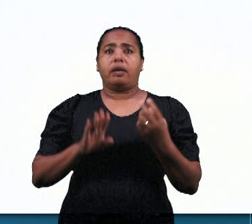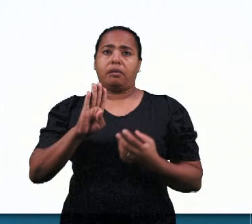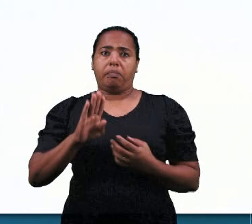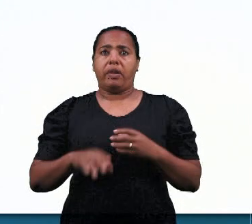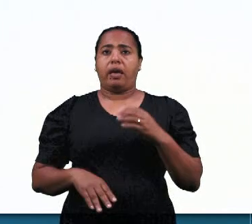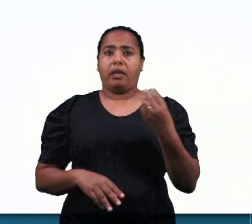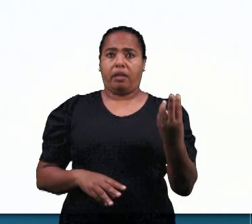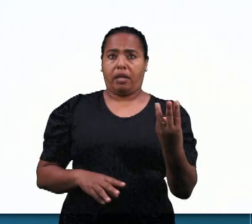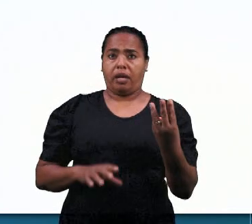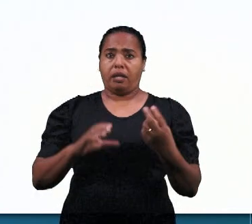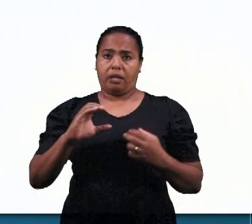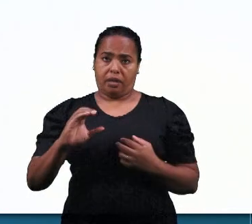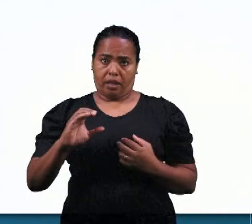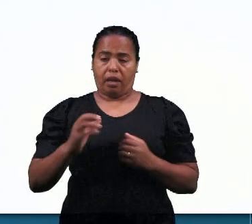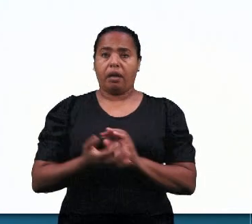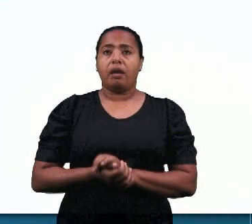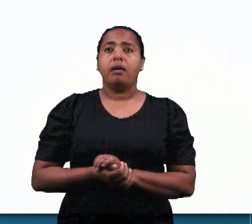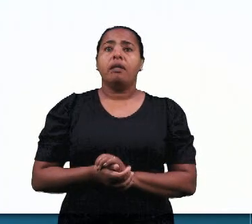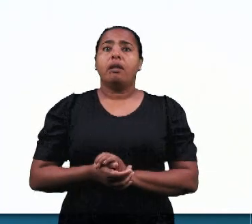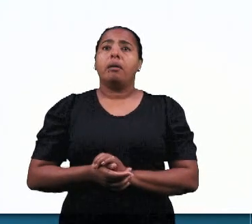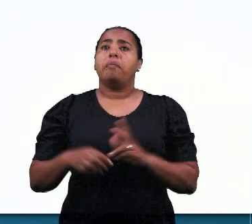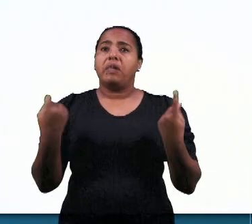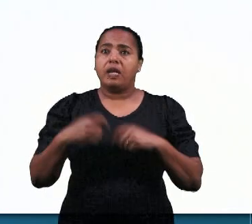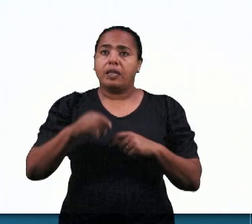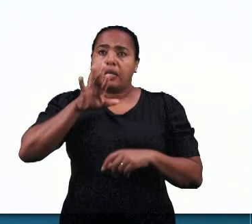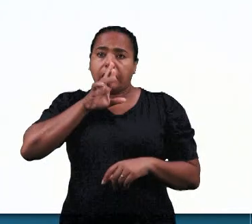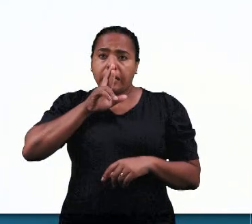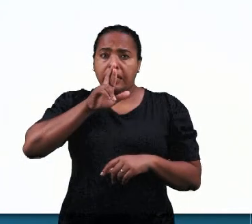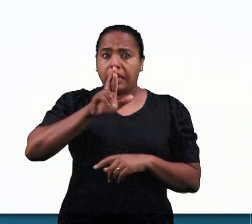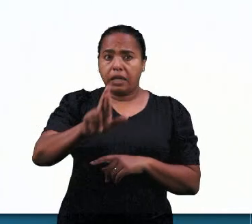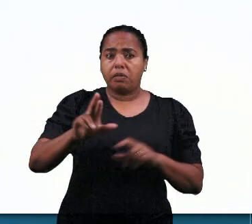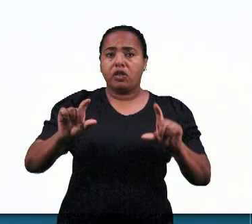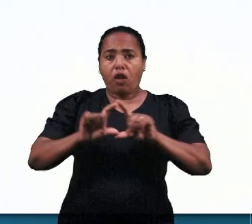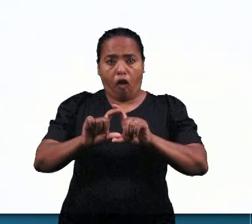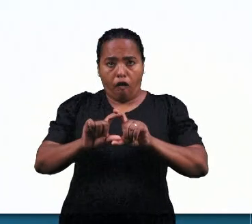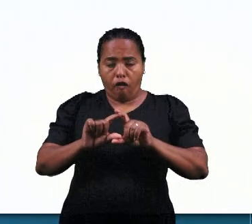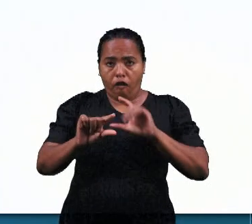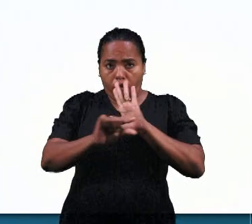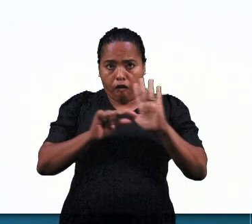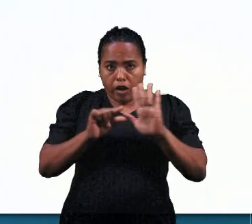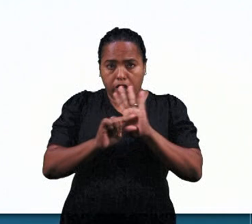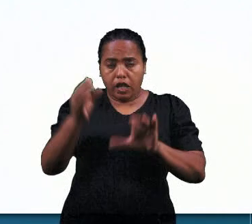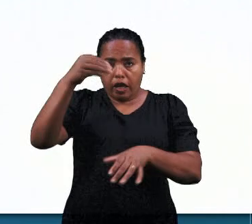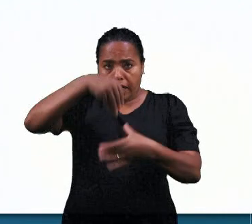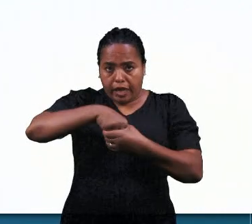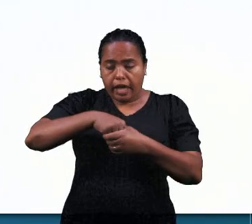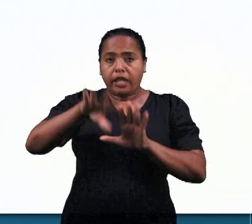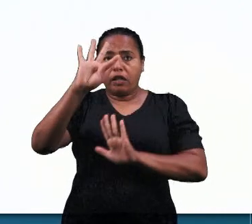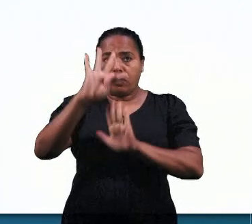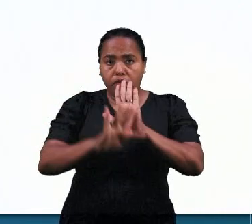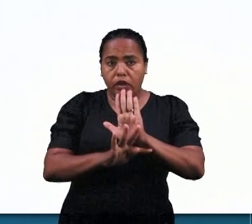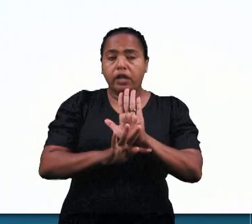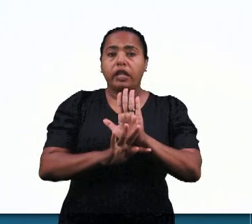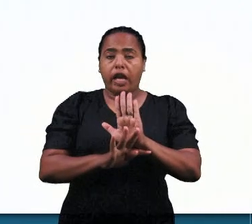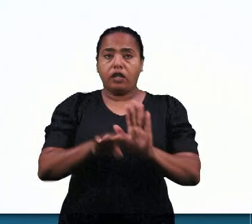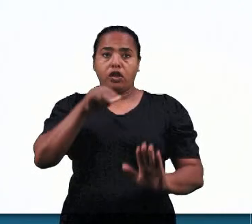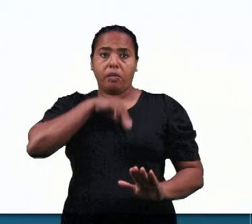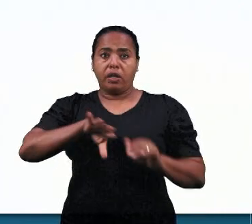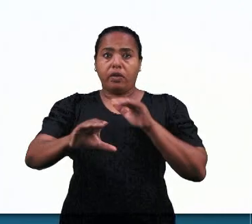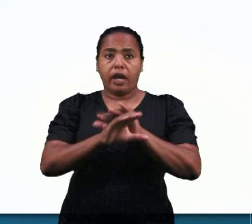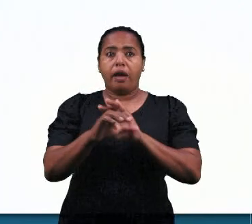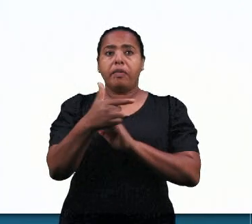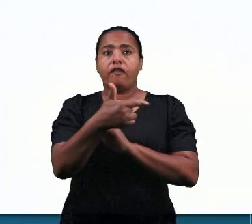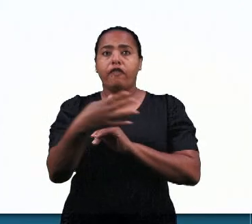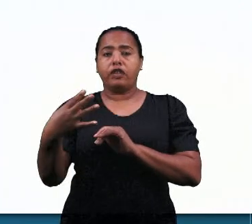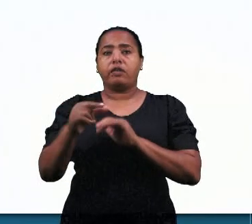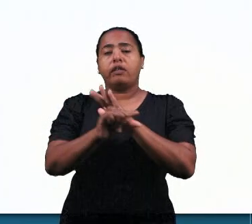3C, 3B et 3C seront répondus avec un verset qui est dans le texte de l'évangile de Matthieu, chapitre